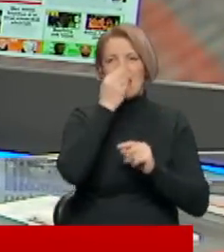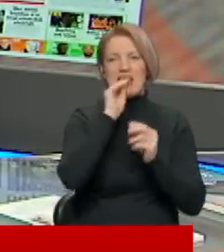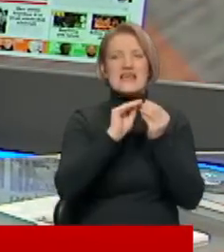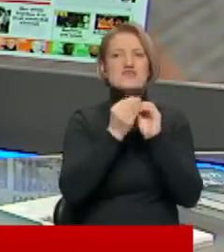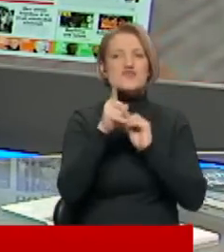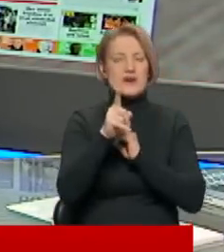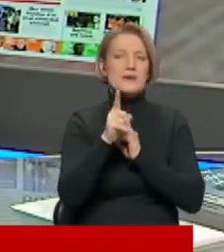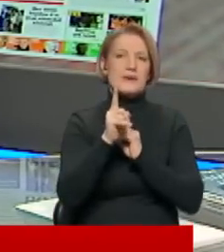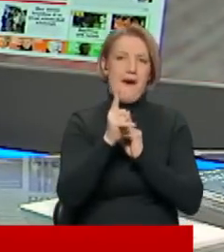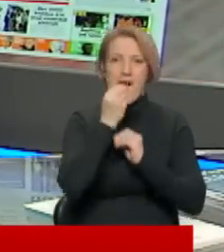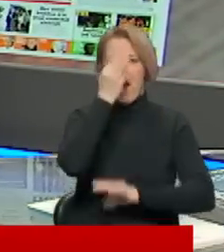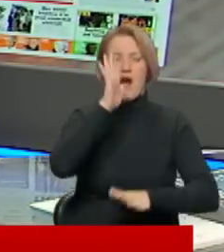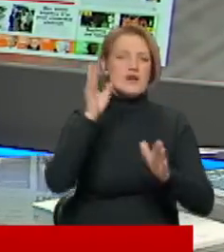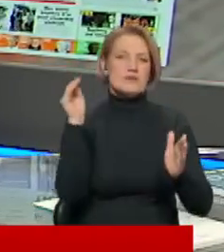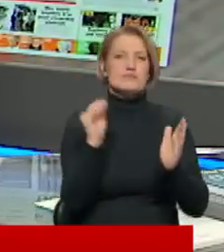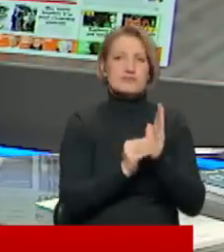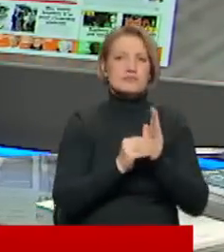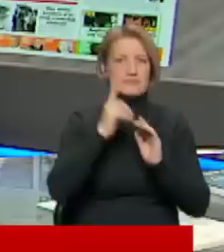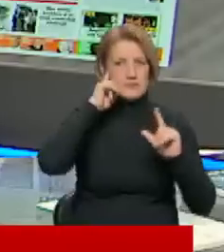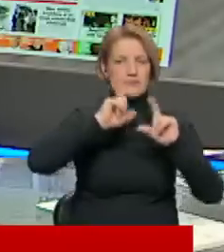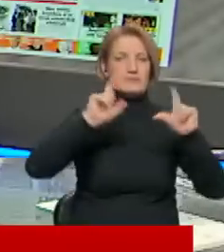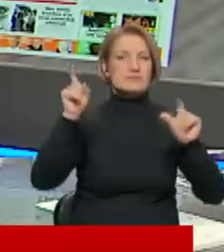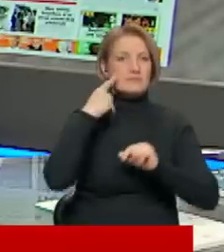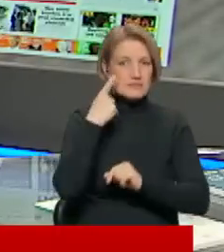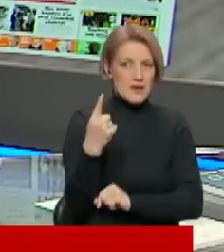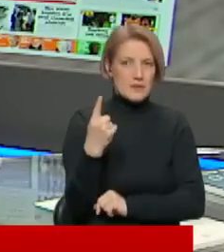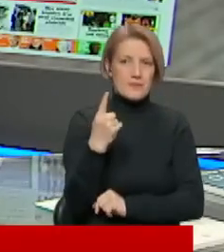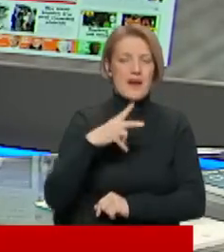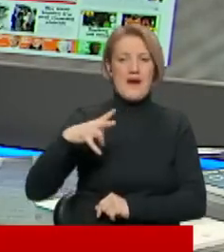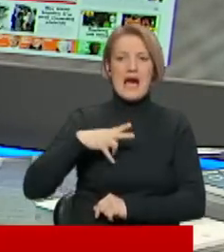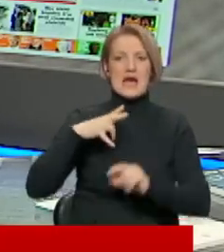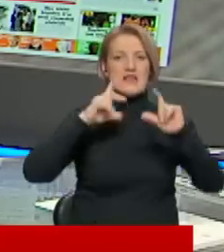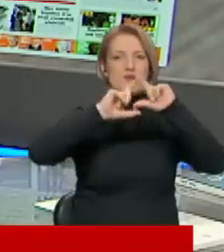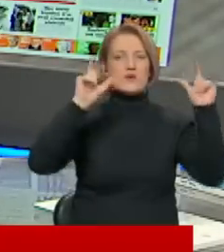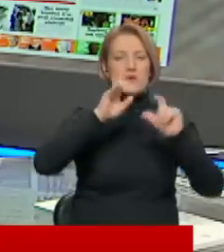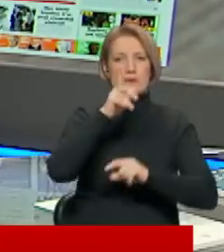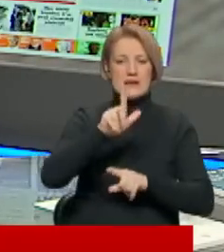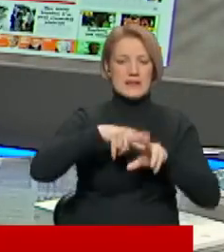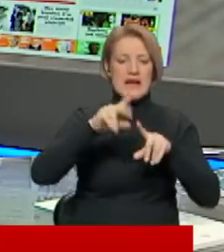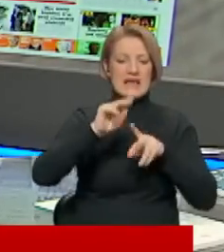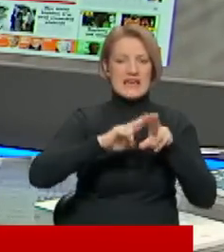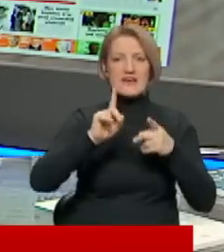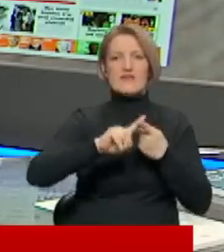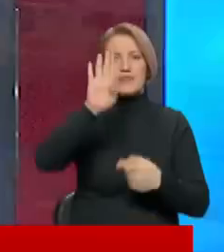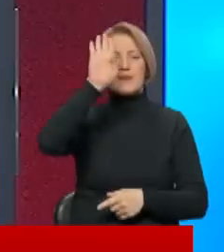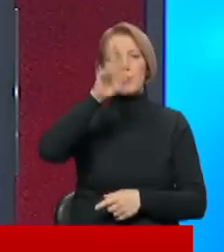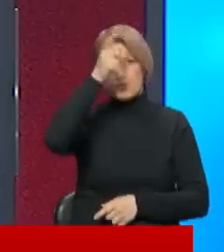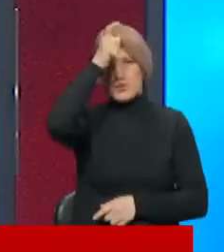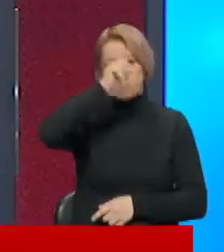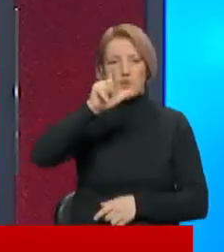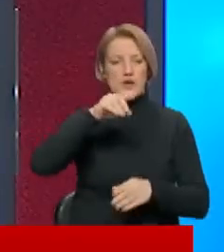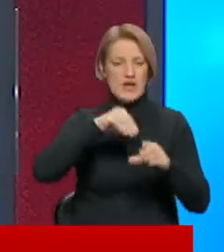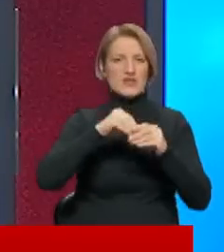damga Gazetesi ve manşeti bakalım Alevi kurumlarının laiklik laik ve demokratik Türkiye için